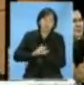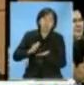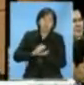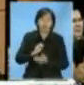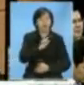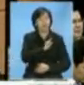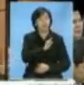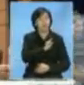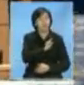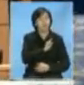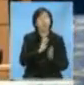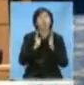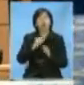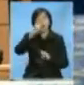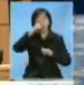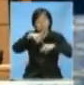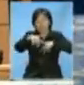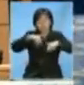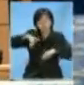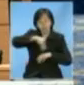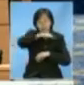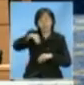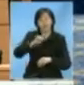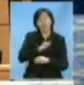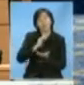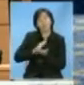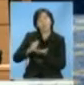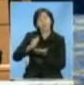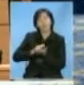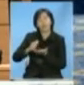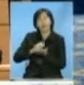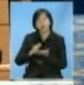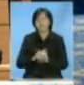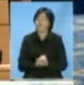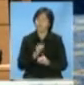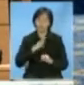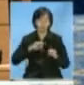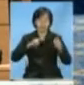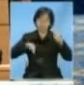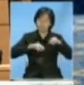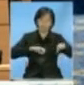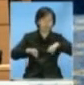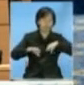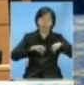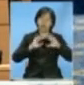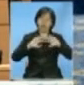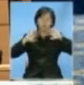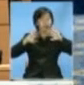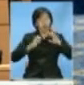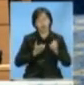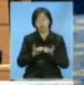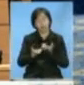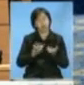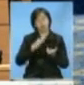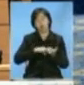ทั้งสิ้นลูกหลานไทยทั้งสิ้นนี่คือการบริหารประเทศที่ล้มเหลวของรัฐบาลนี้จ